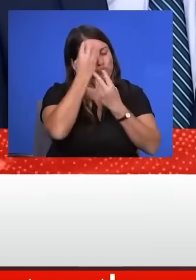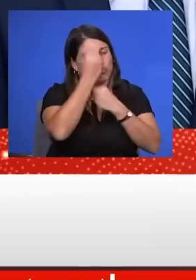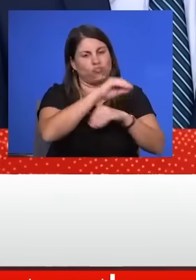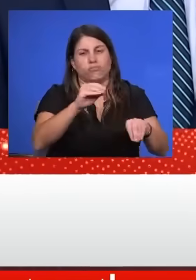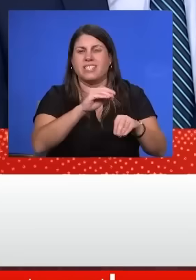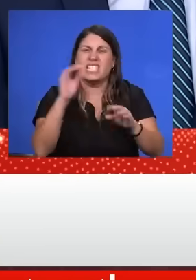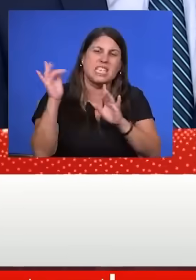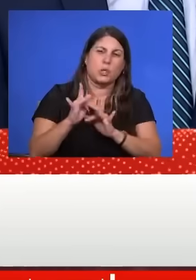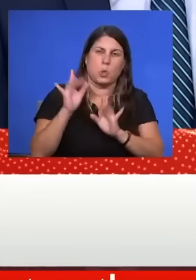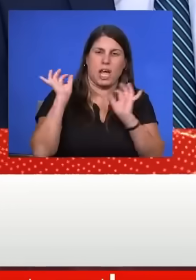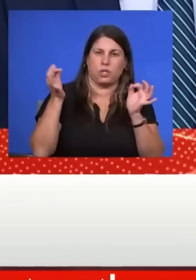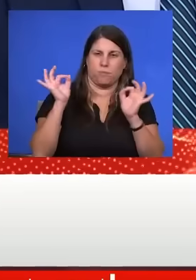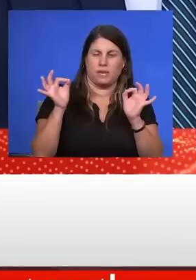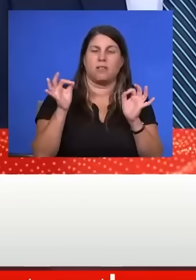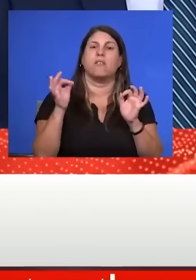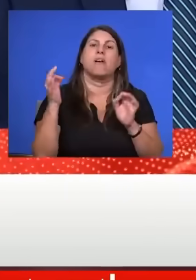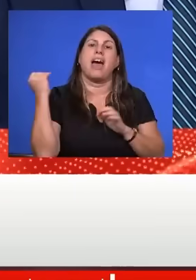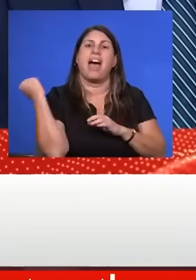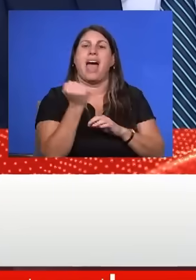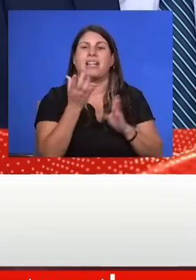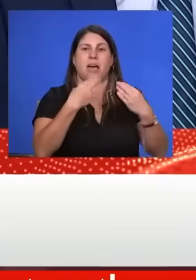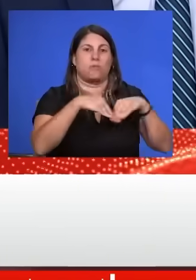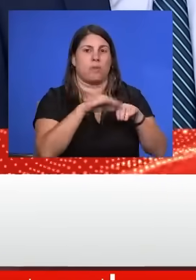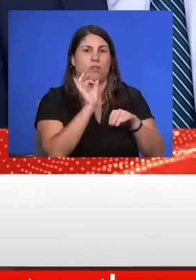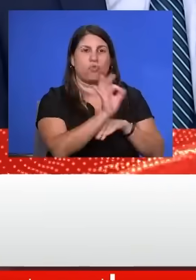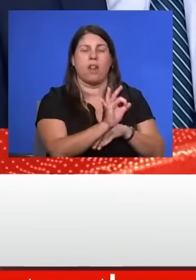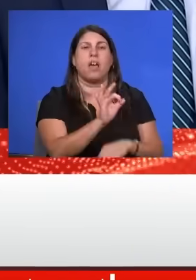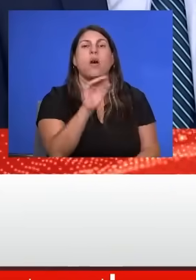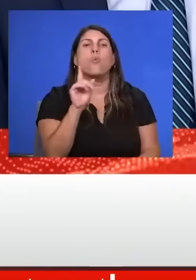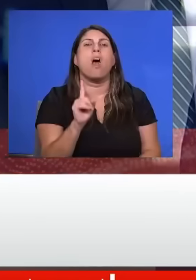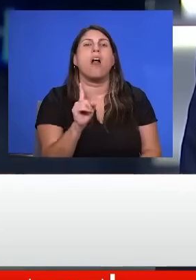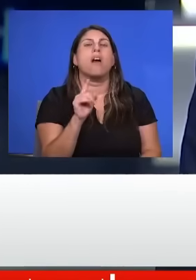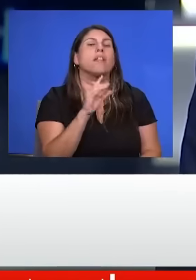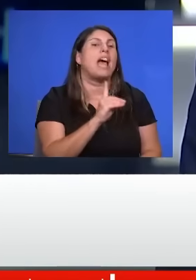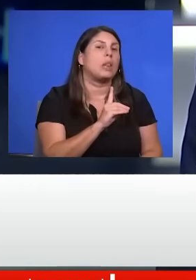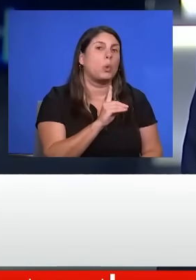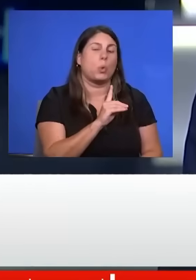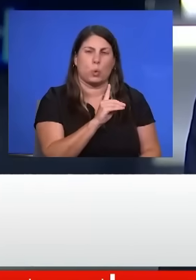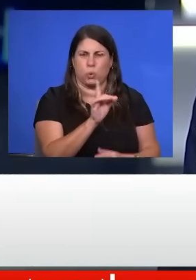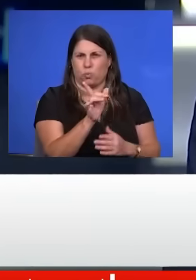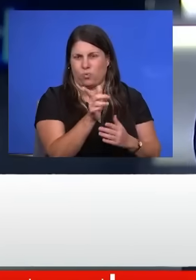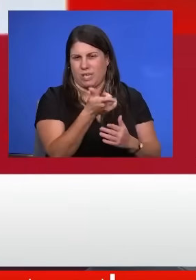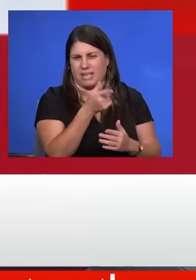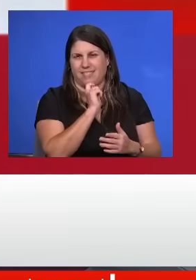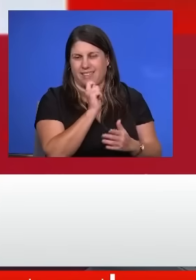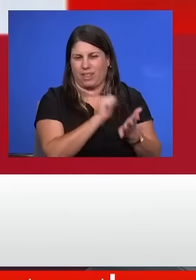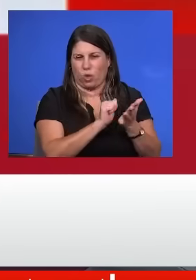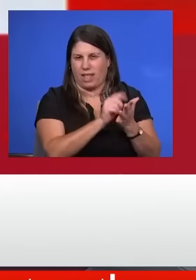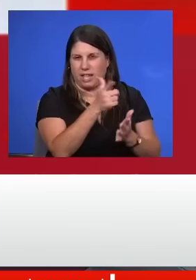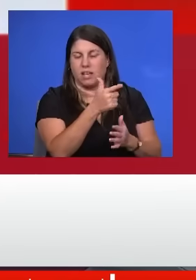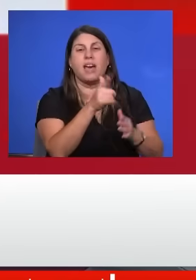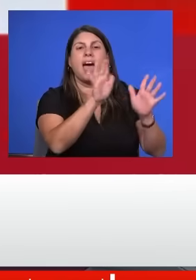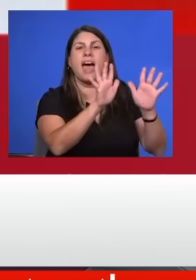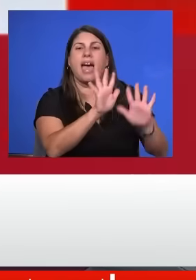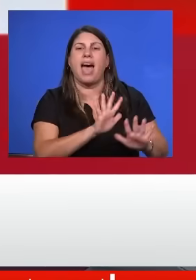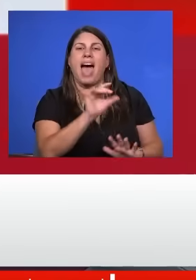על הריגת בני משפחתו של וואל דחדוך, כתב רשת אל ג'זירה. תודה רבה, אליאור. הזקנה